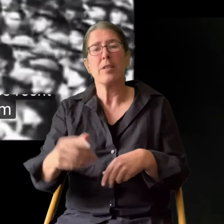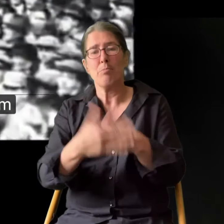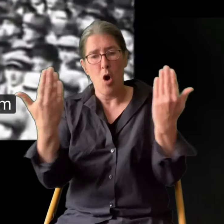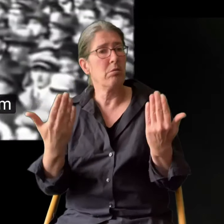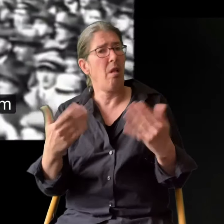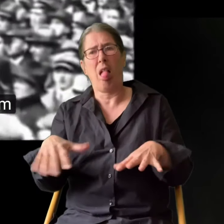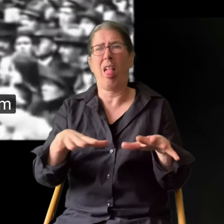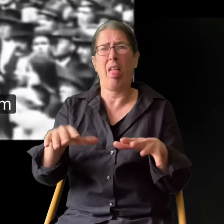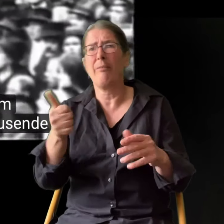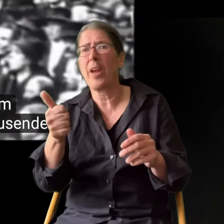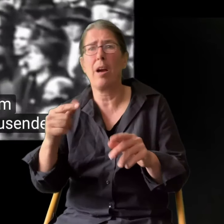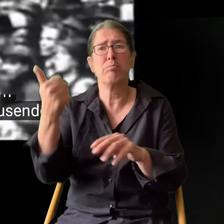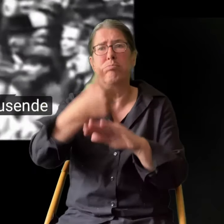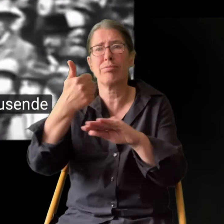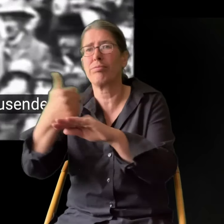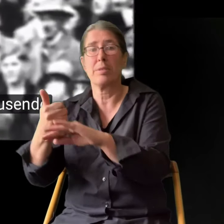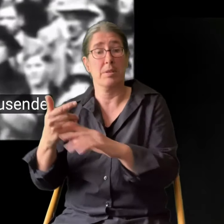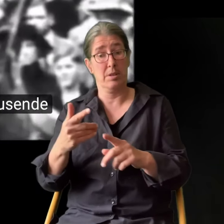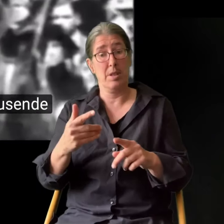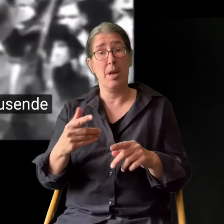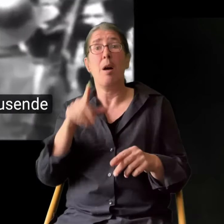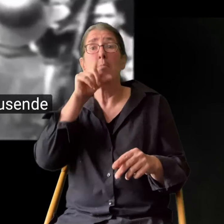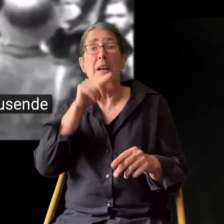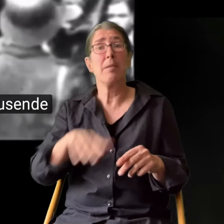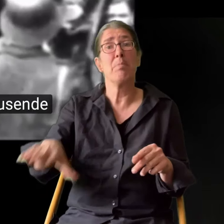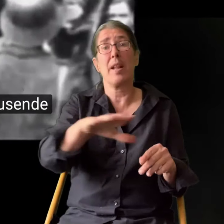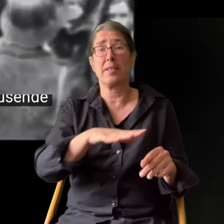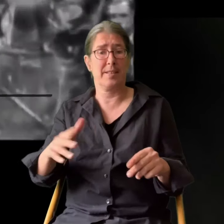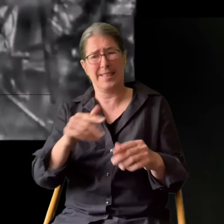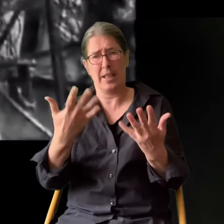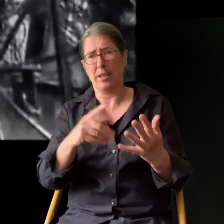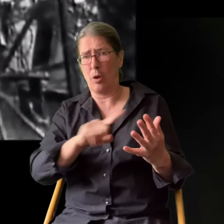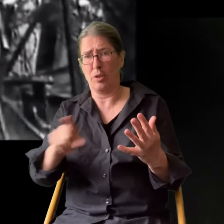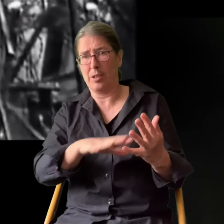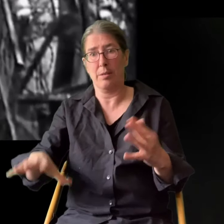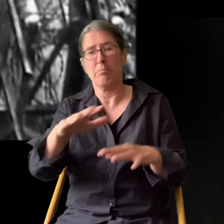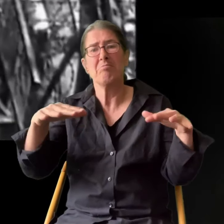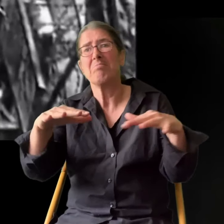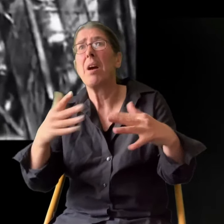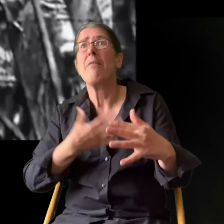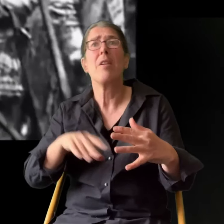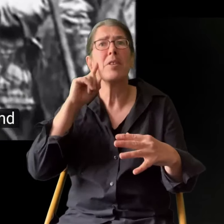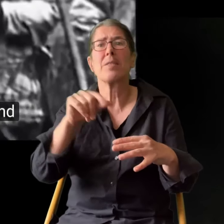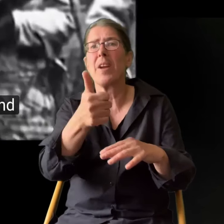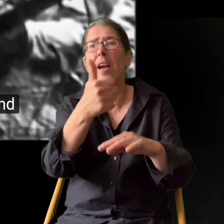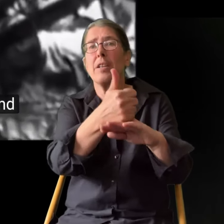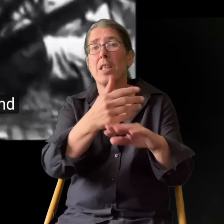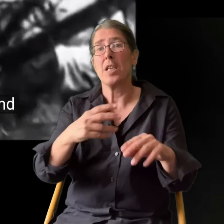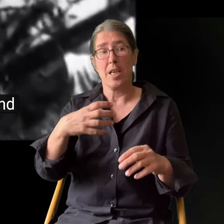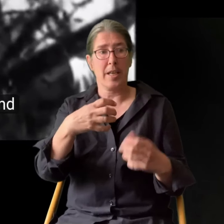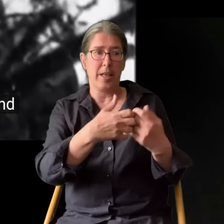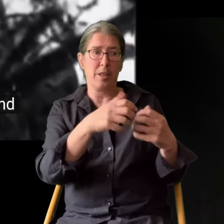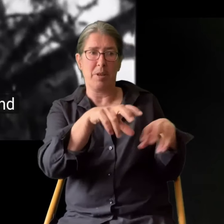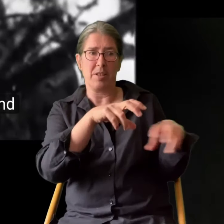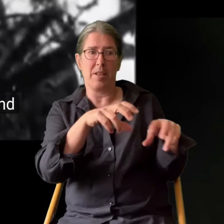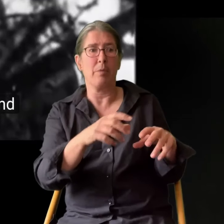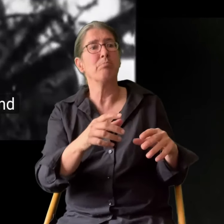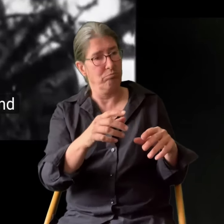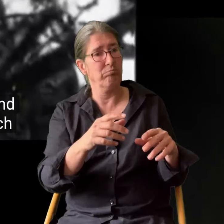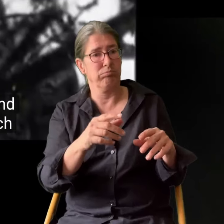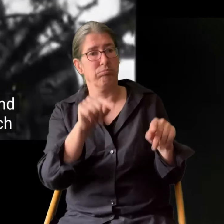dem Marienplatz versammeln sich Zehntausende, um die neuen Machthaber zu hören. Das Kriegsministerium gerät in die Hand von SA-Chef Röhm,